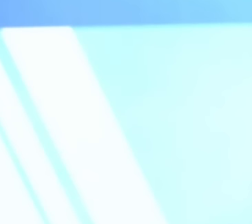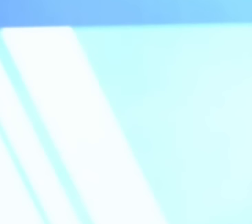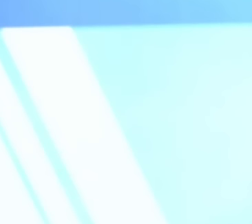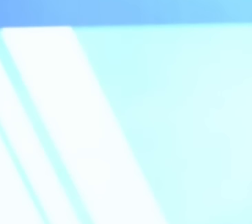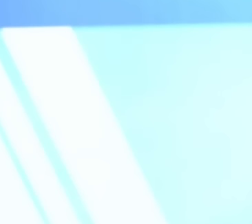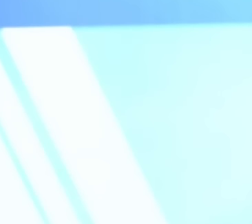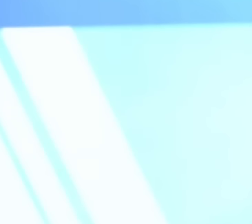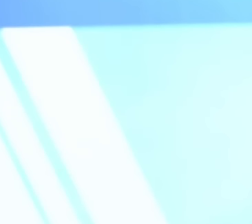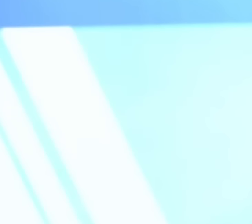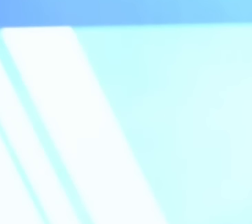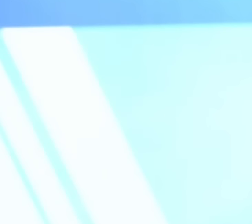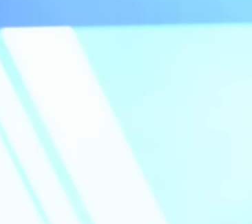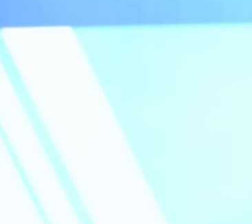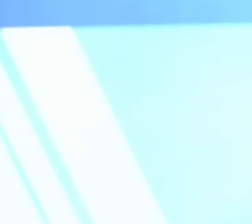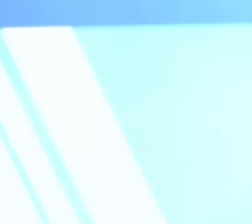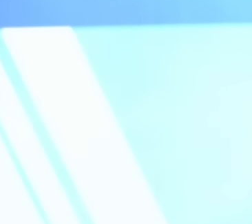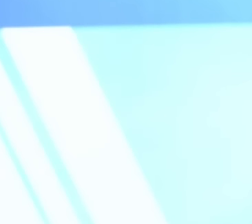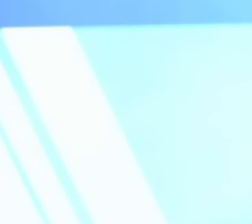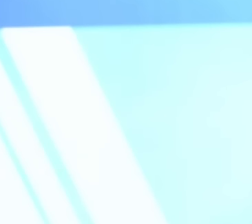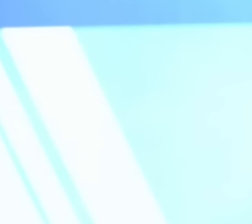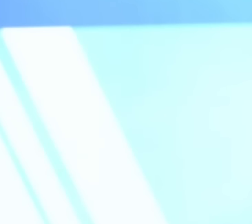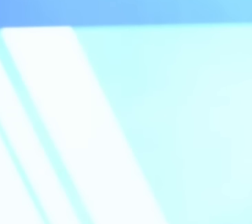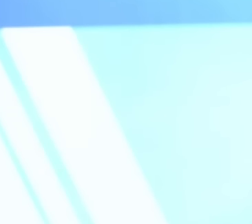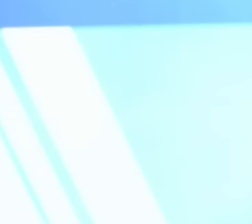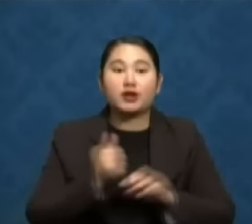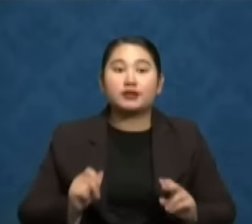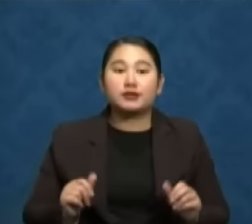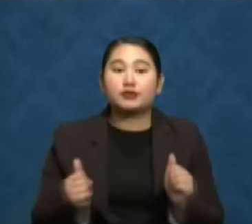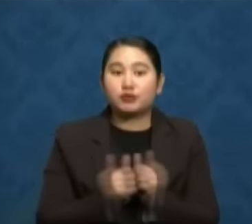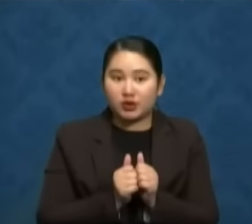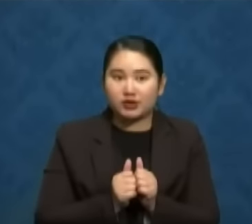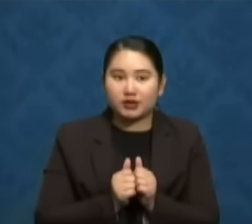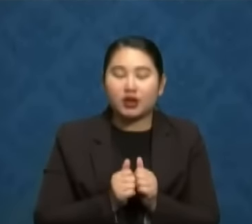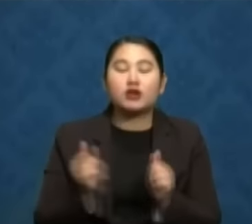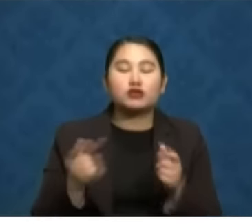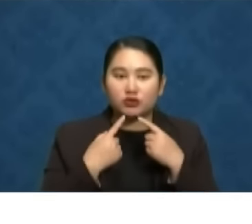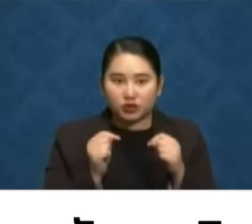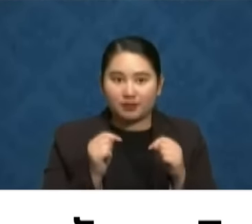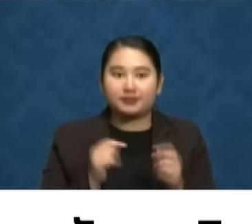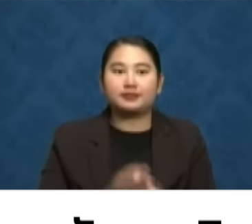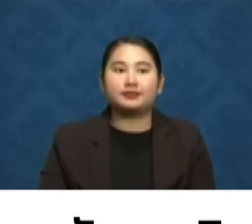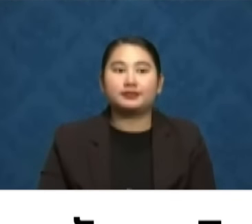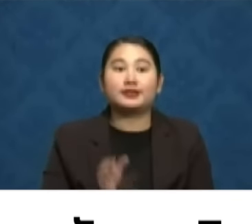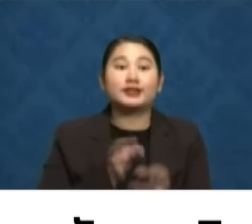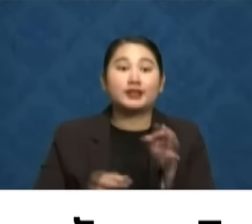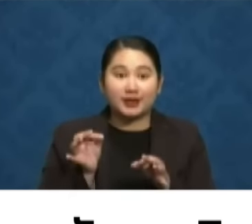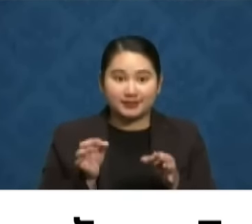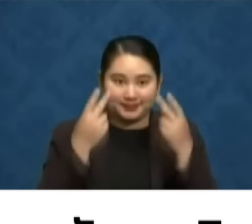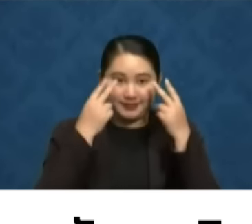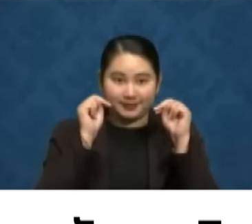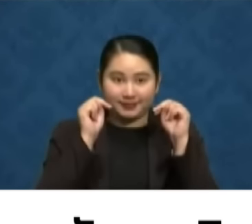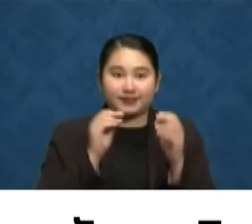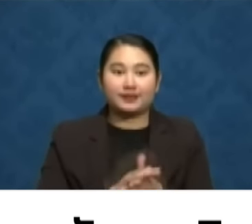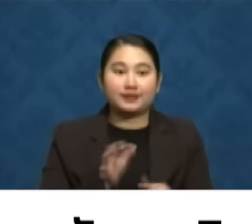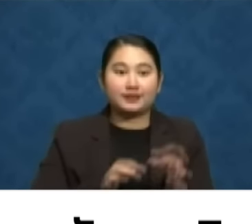หัวหน้าพรรคประชาชน 3-4ประเด็นค่ะที่ถามไปถึงนายกรัฐมนตรีแล้วก็มีคนในรัฐมนตรีมาตอบแทนนะคะคุณ